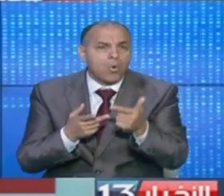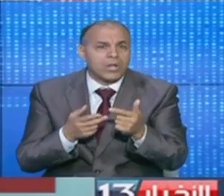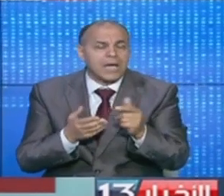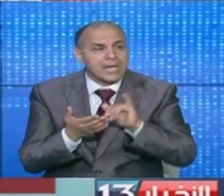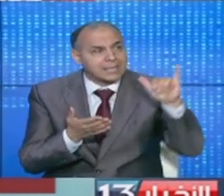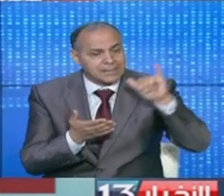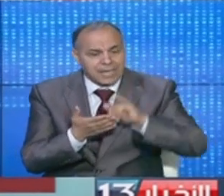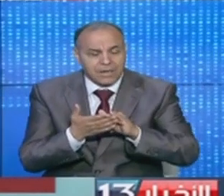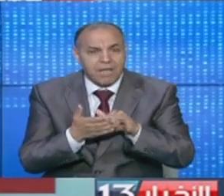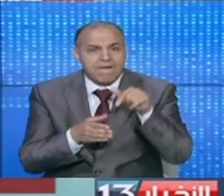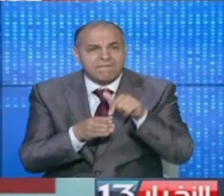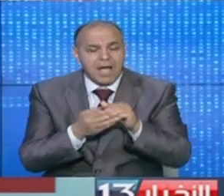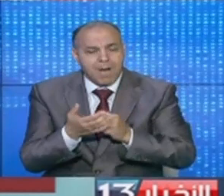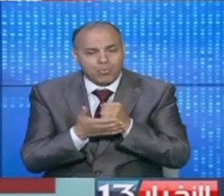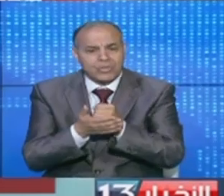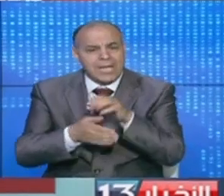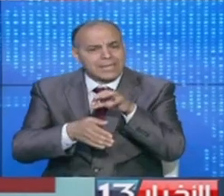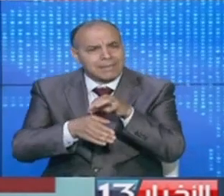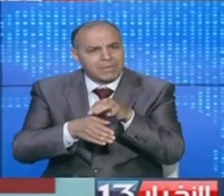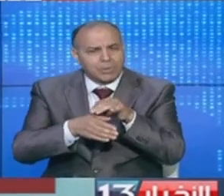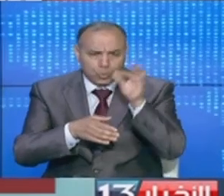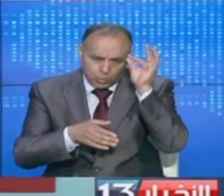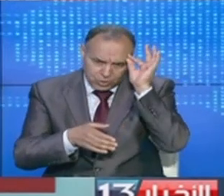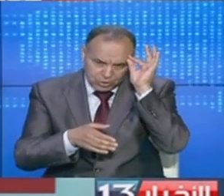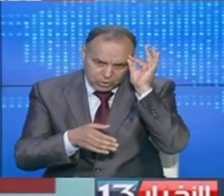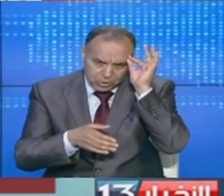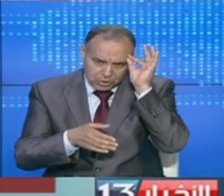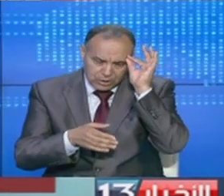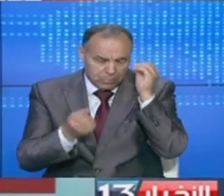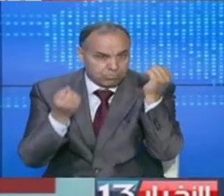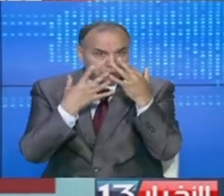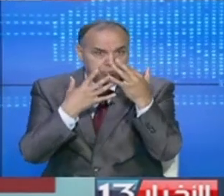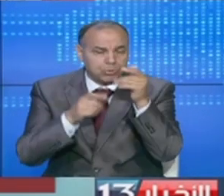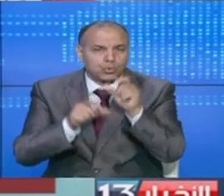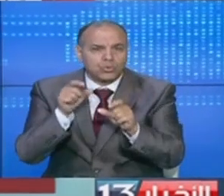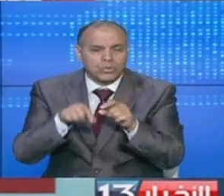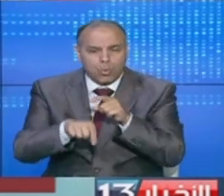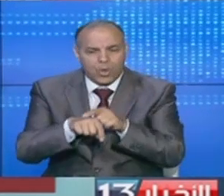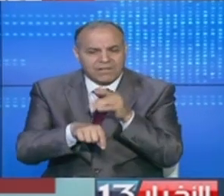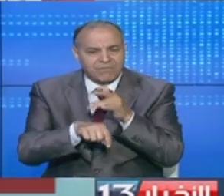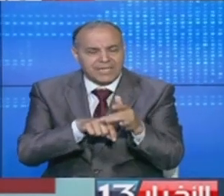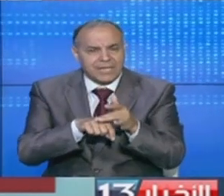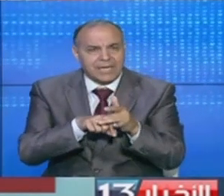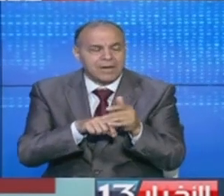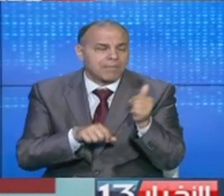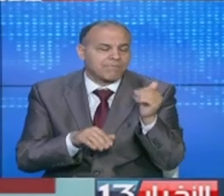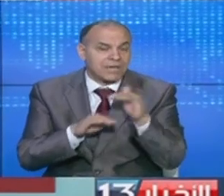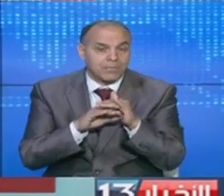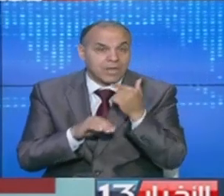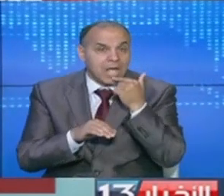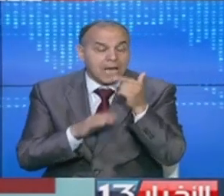الطائره تحمل مساعدات طبيه لتونس ليتفاجا الراي العام في ساعه متاخره من الليل